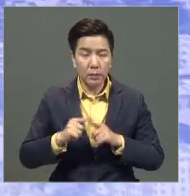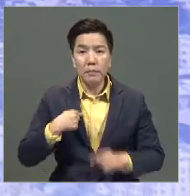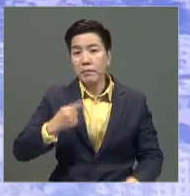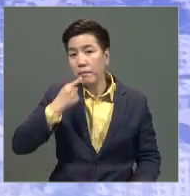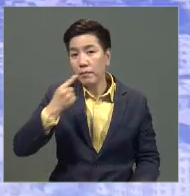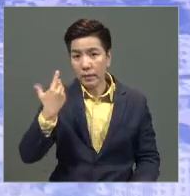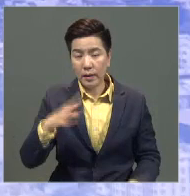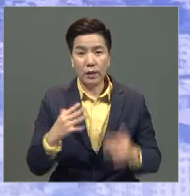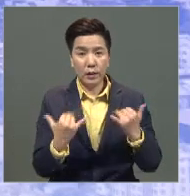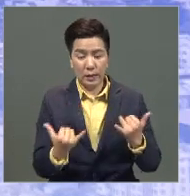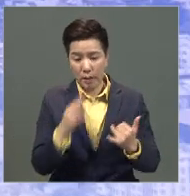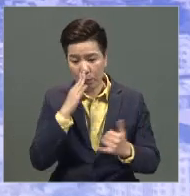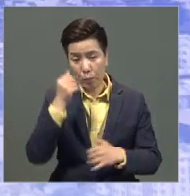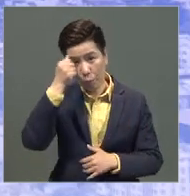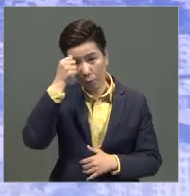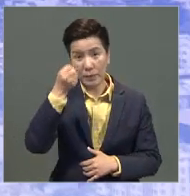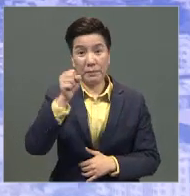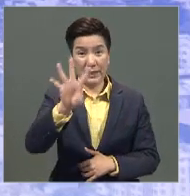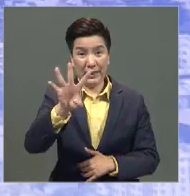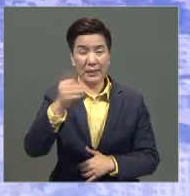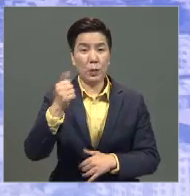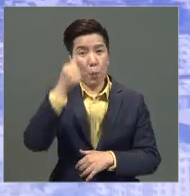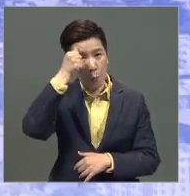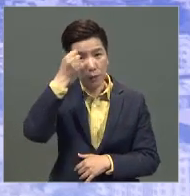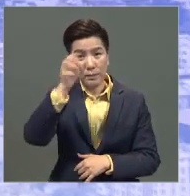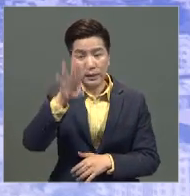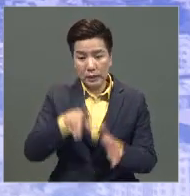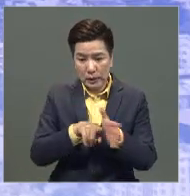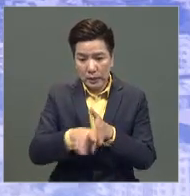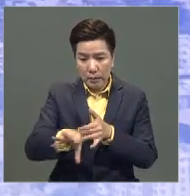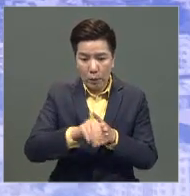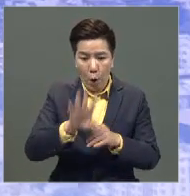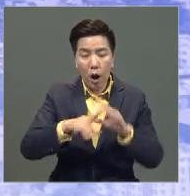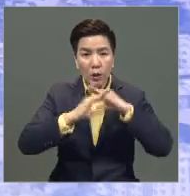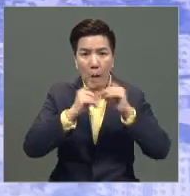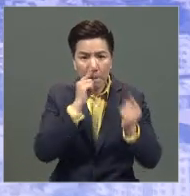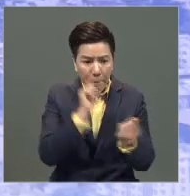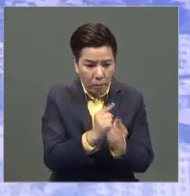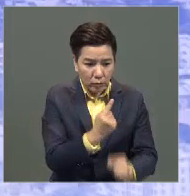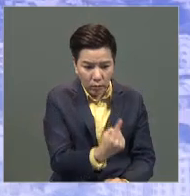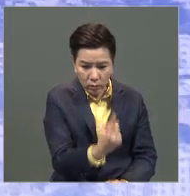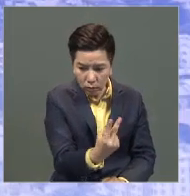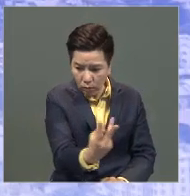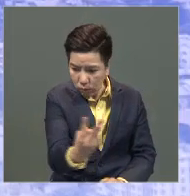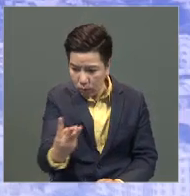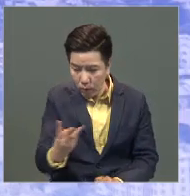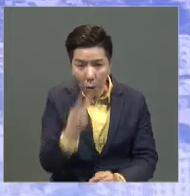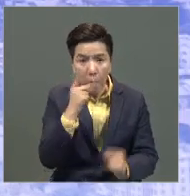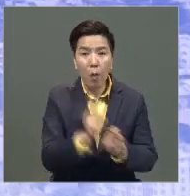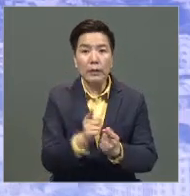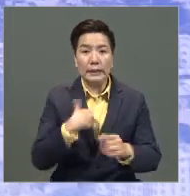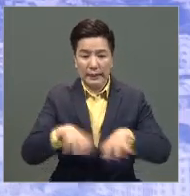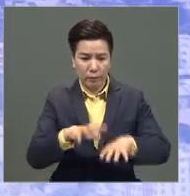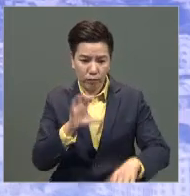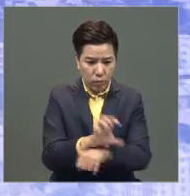ผลได้ถ้า14วันนี้มีตัวเลขของการติดเชื้อของคนในพื้นที่ขึ้นมาแล้วเราสามารถจัดการ